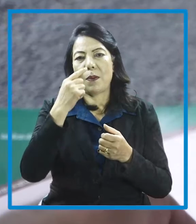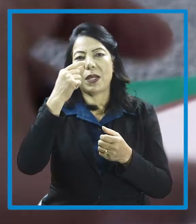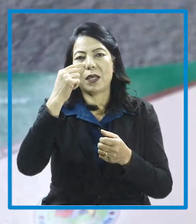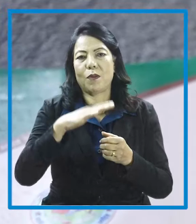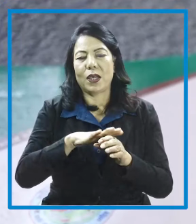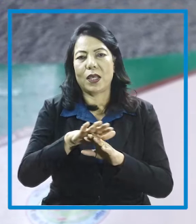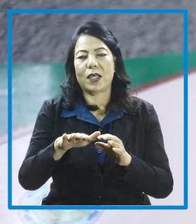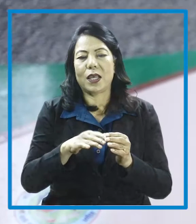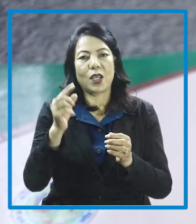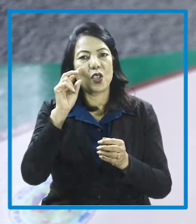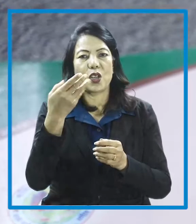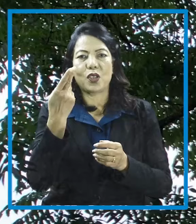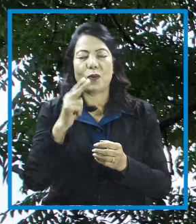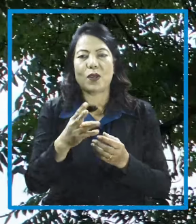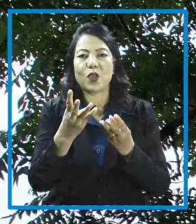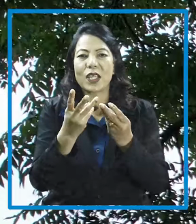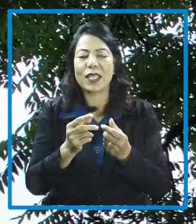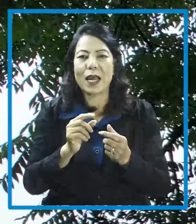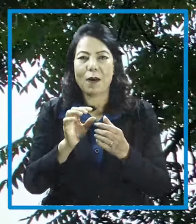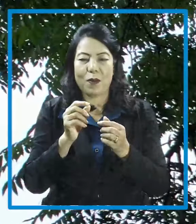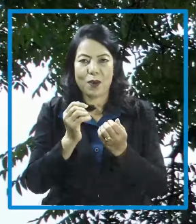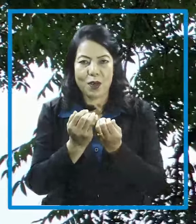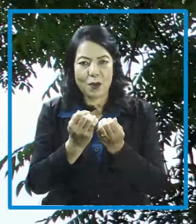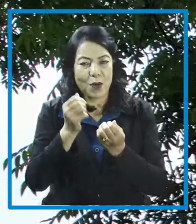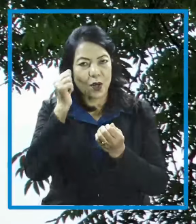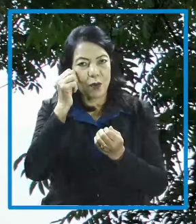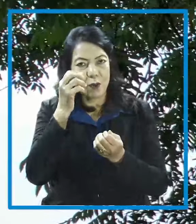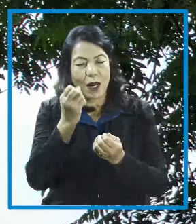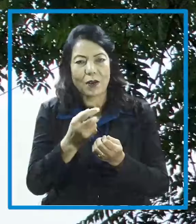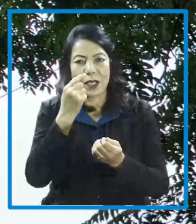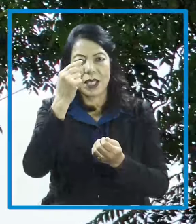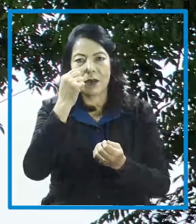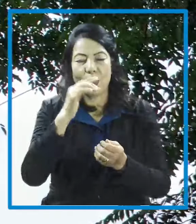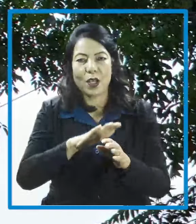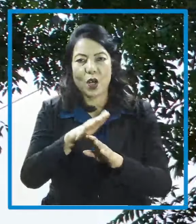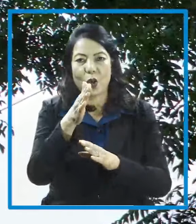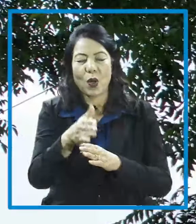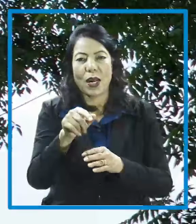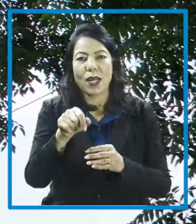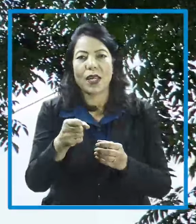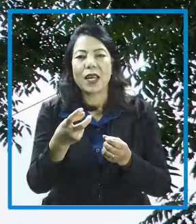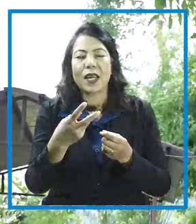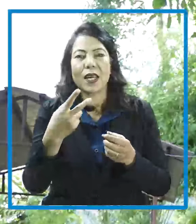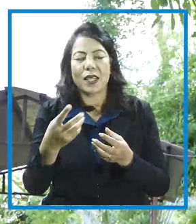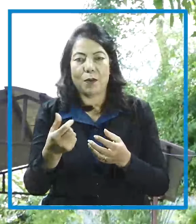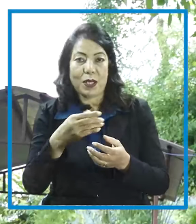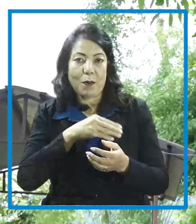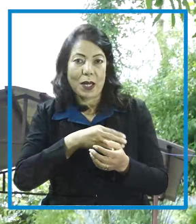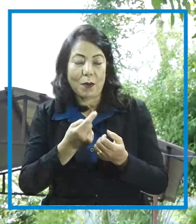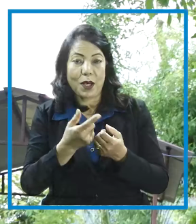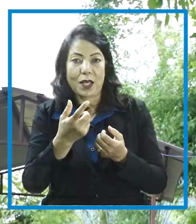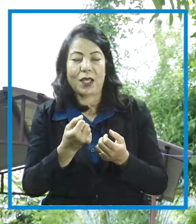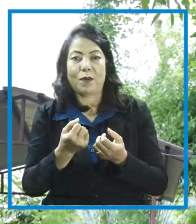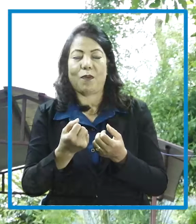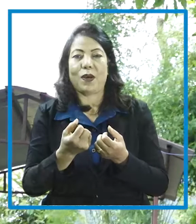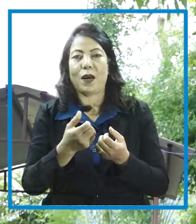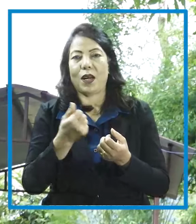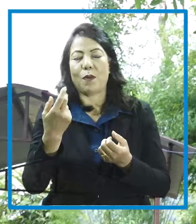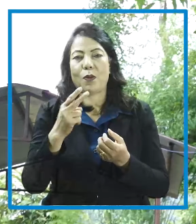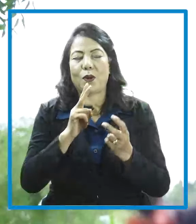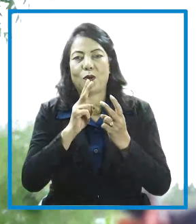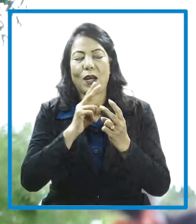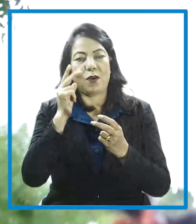हाम्रो दिदीबहिनीहरूले धेरै सहज भएको छ, हिसाब गर्न पनि जाने छ दिदीबहिनीहरूले, अनि आज यति भएको छ यति भयो है भन्ने